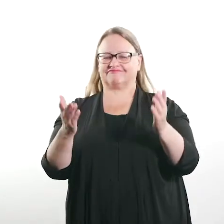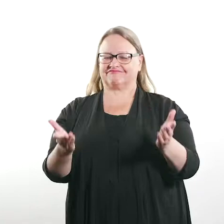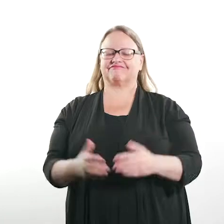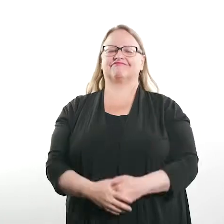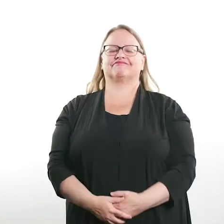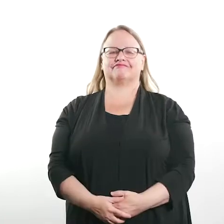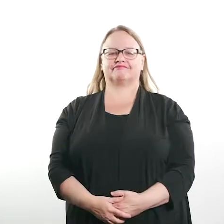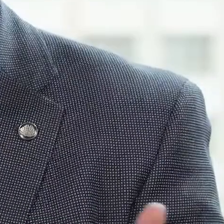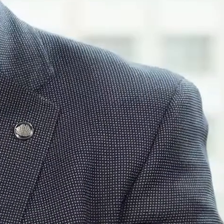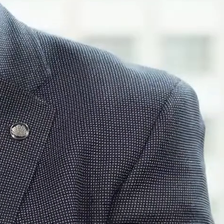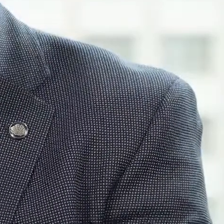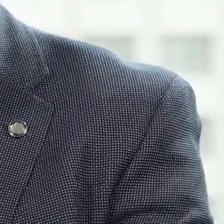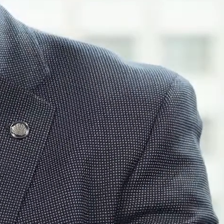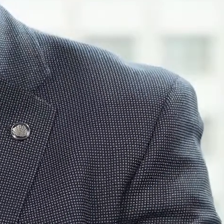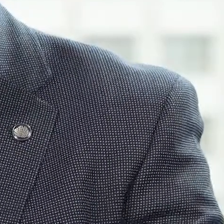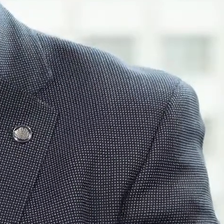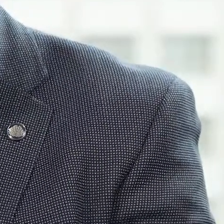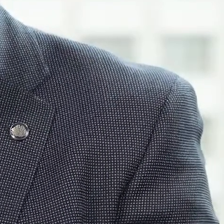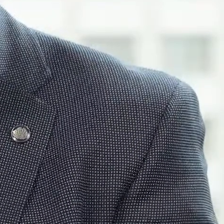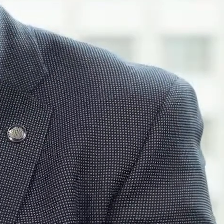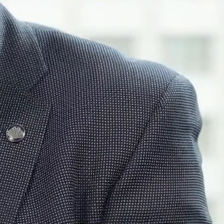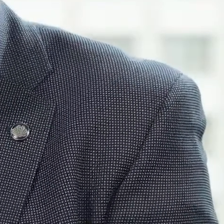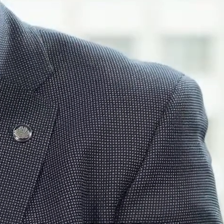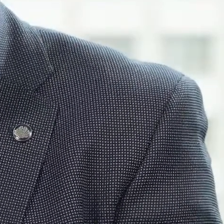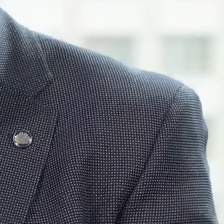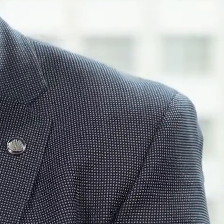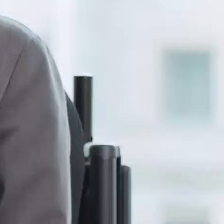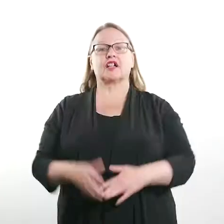choses-là commencent à tomber. Ce seraient toutes des barrières qui commencent à tomber par terre.